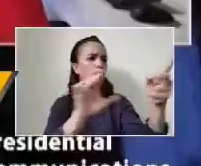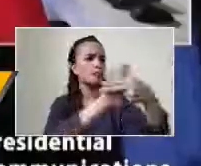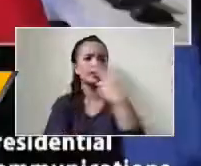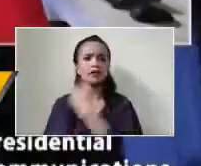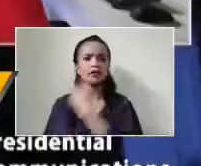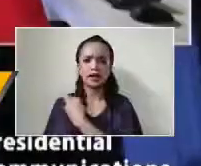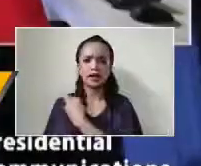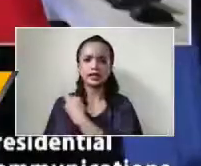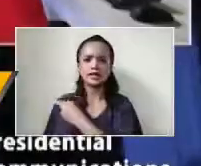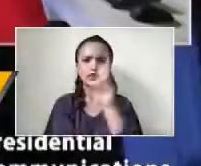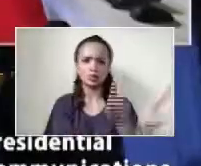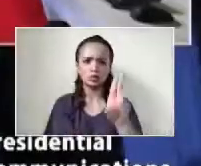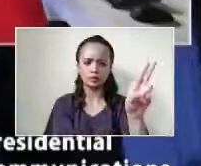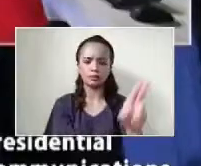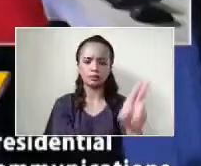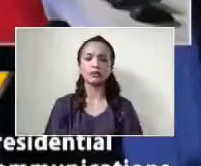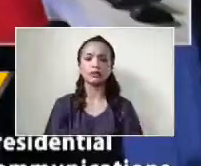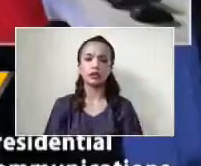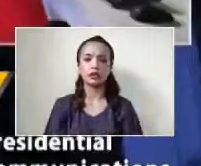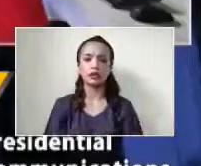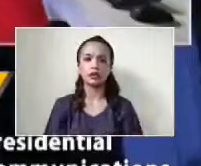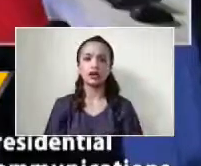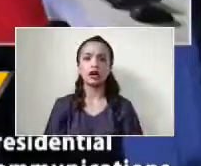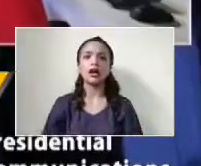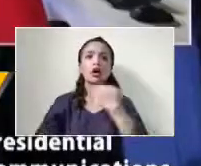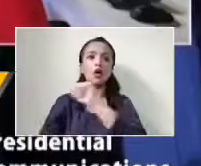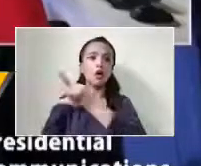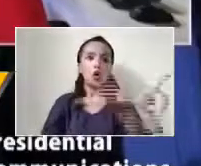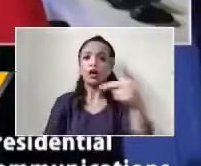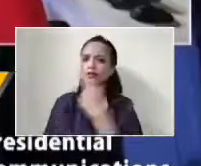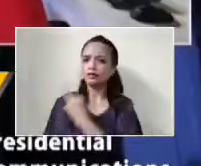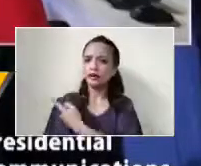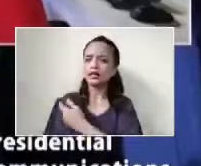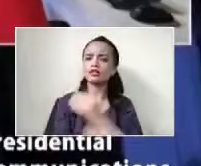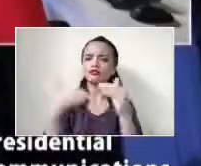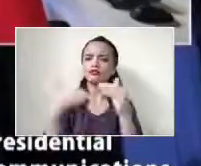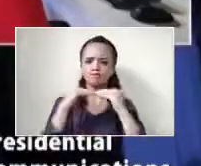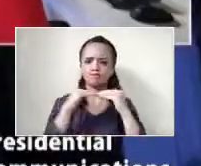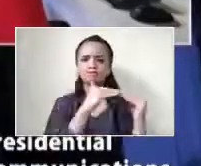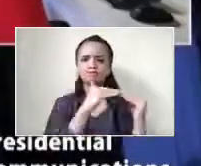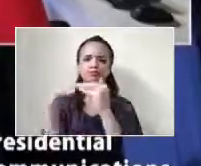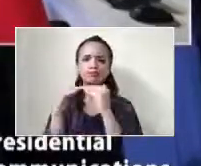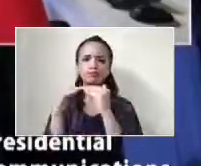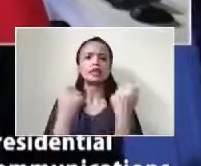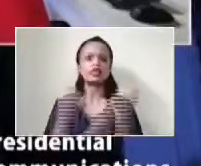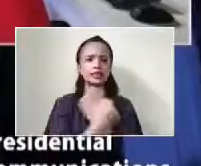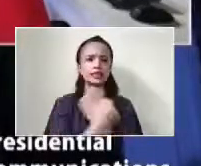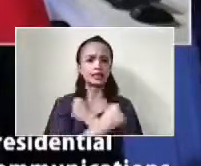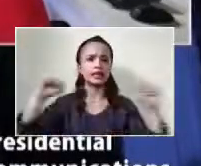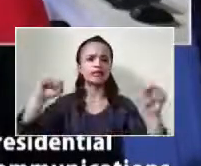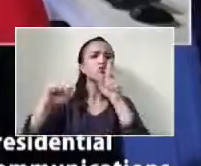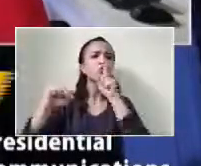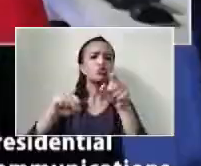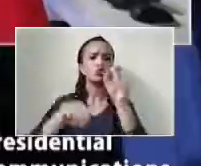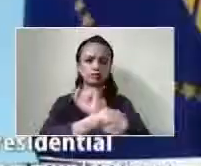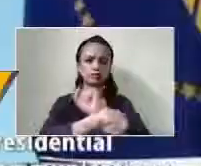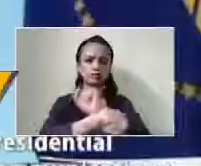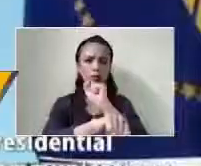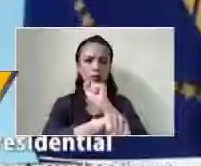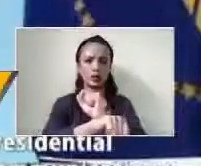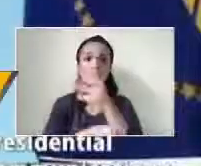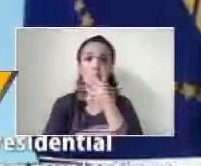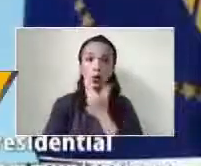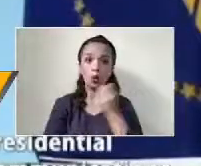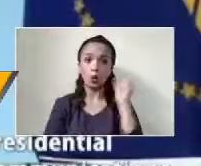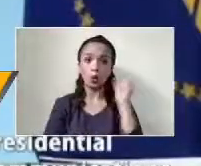na ikaw ay candidate and eligible for this kind of vaccine, kaya wala po tayo dapat ikabahala.